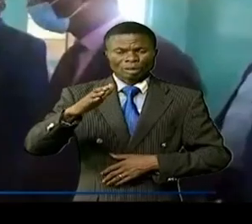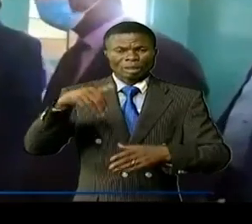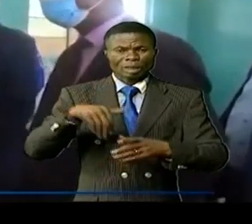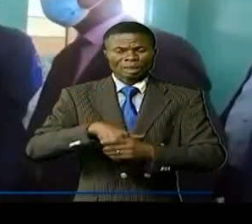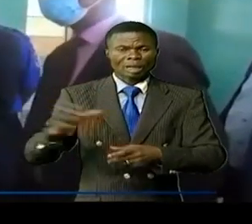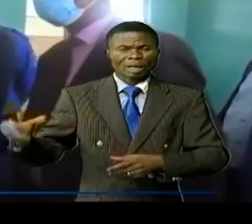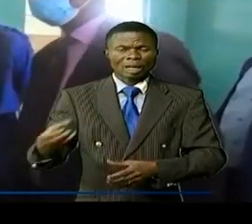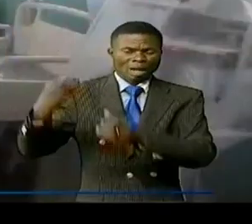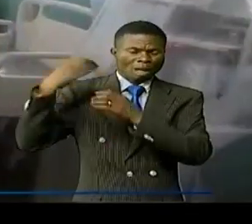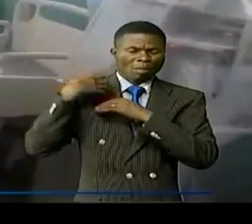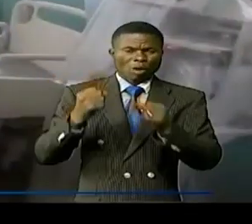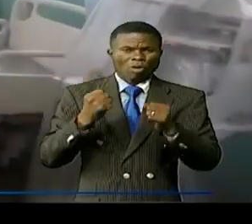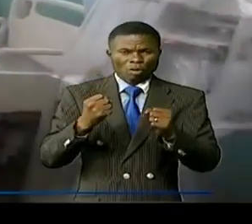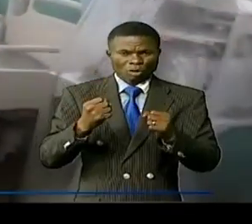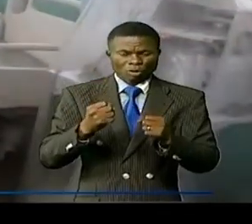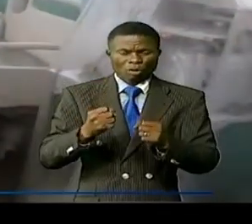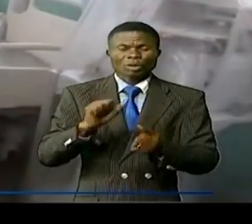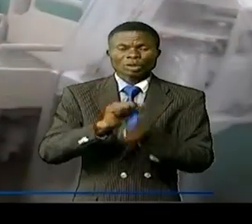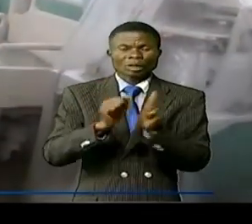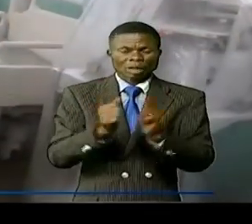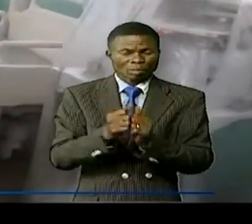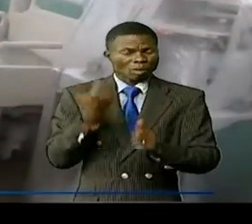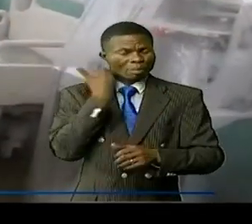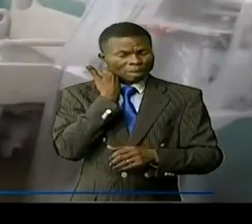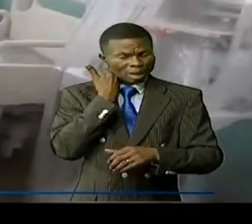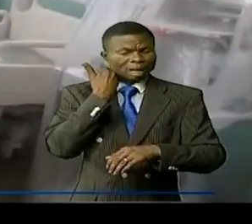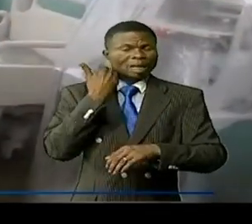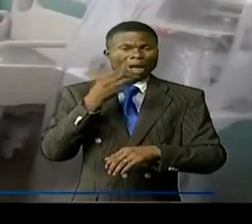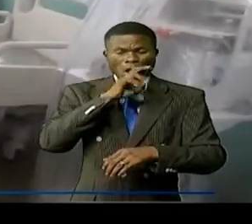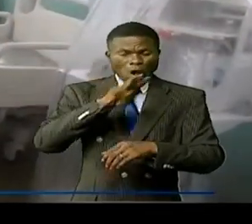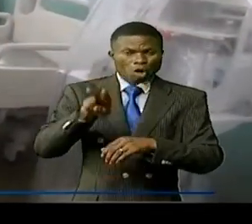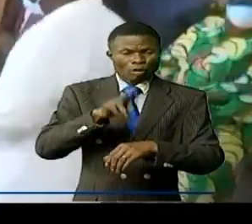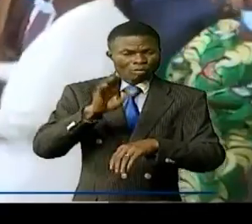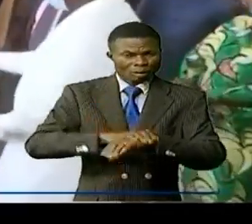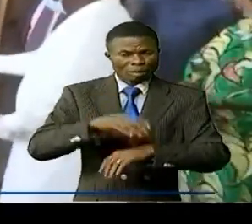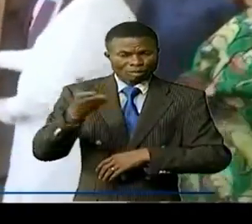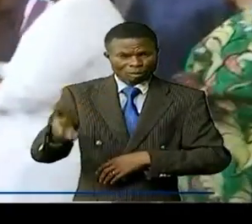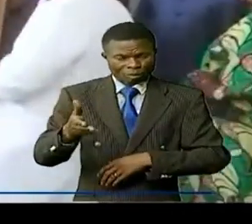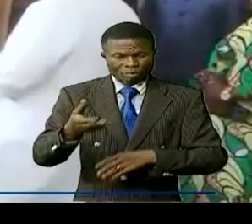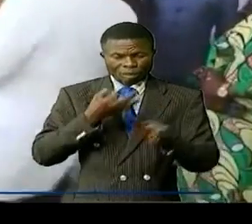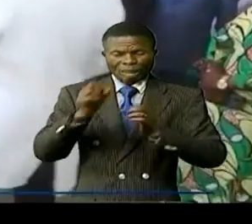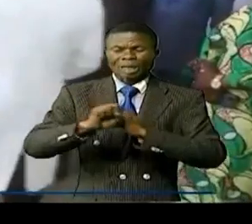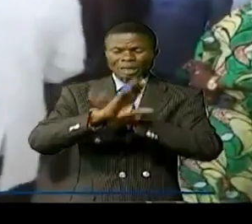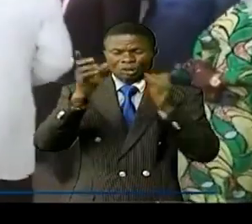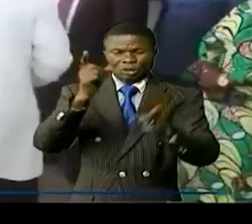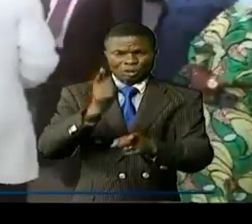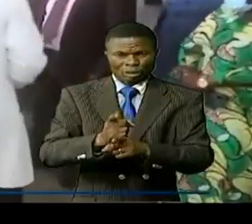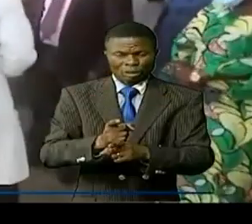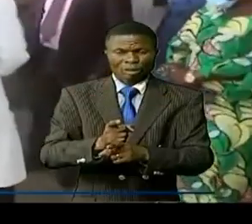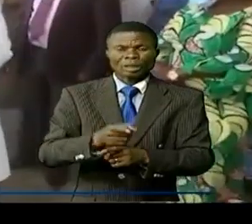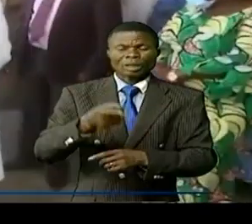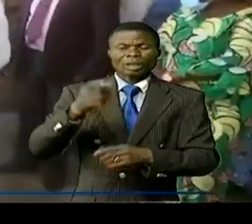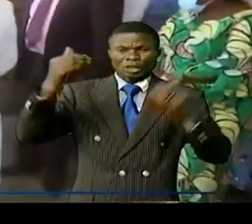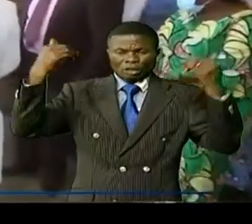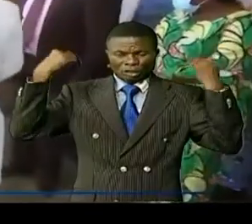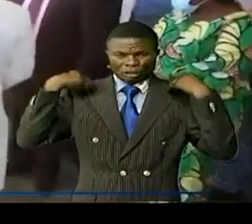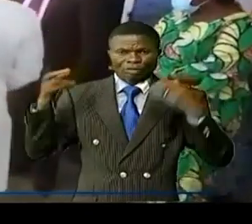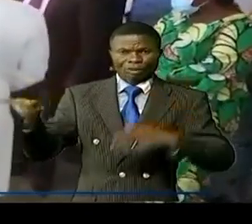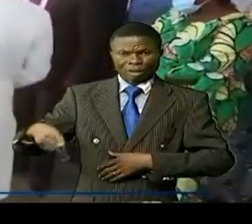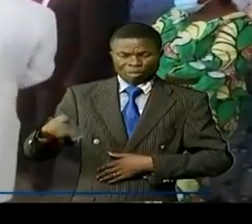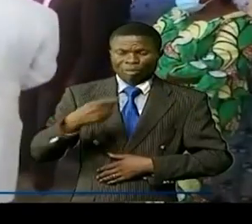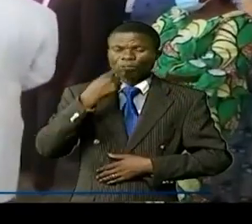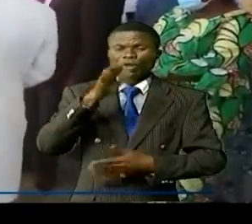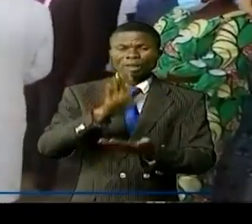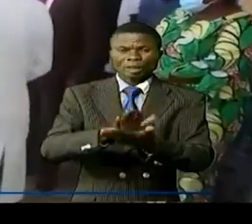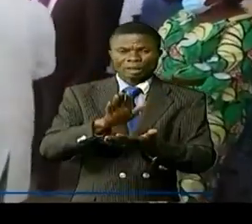charge efficace des cas positifs avérés de Covid-19. Dans des termes clairs et concis, le numéro 1 de la province a remercié le